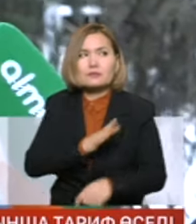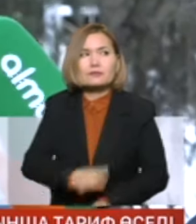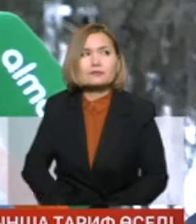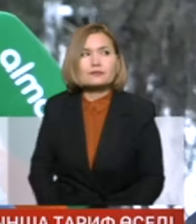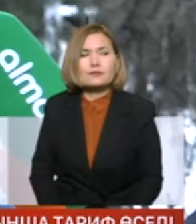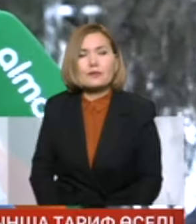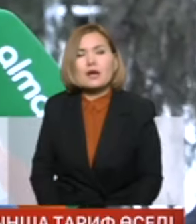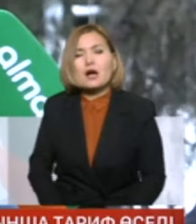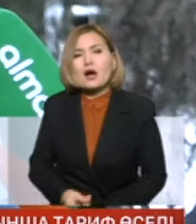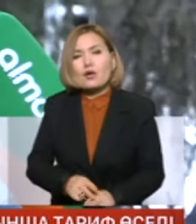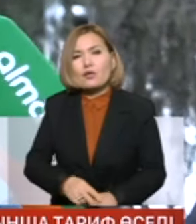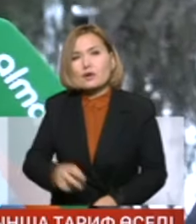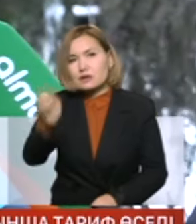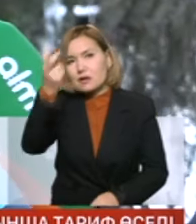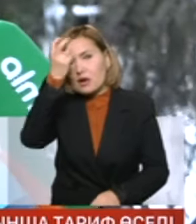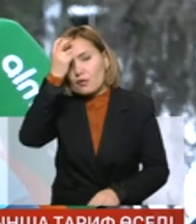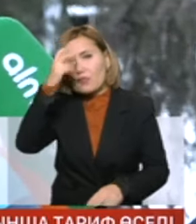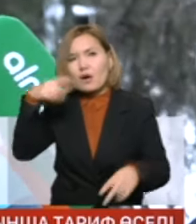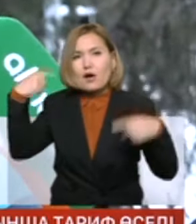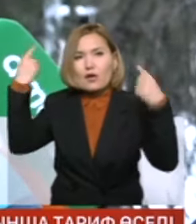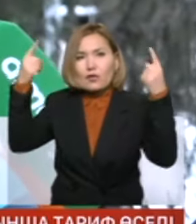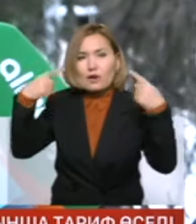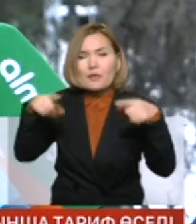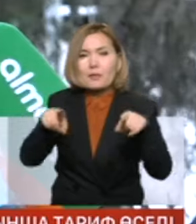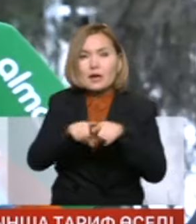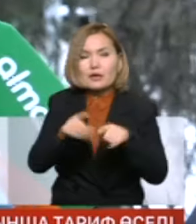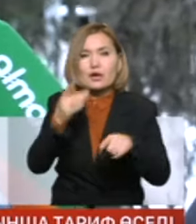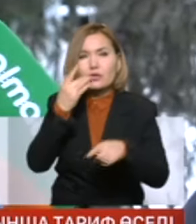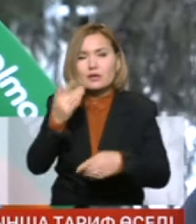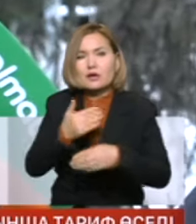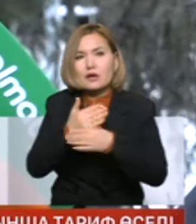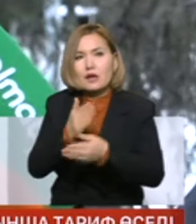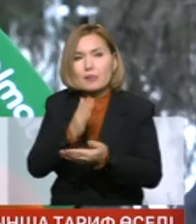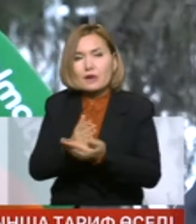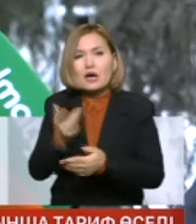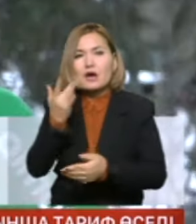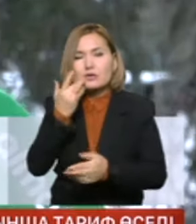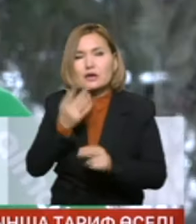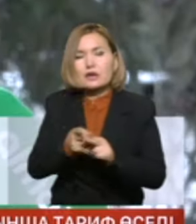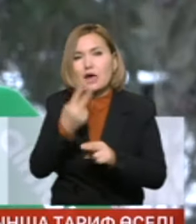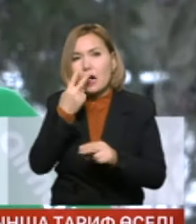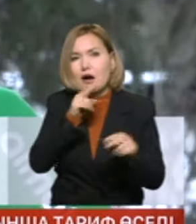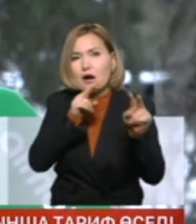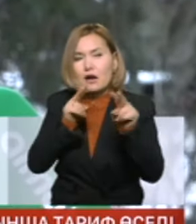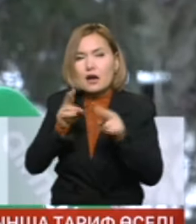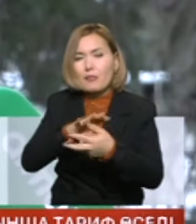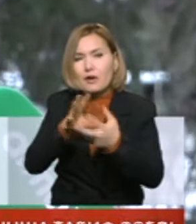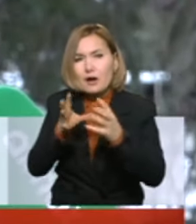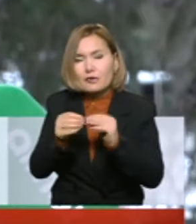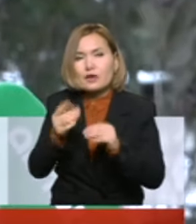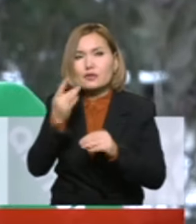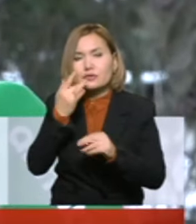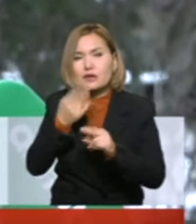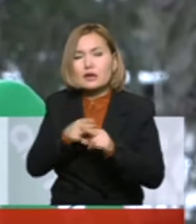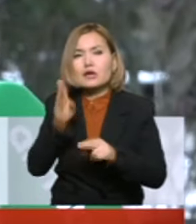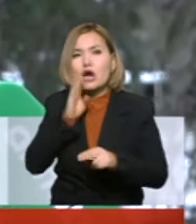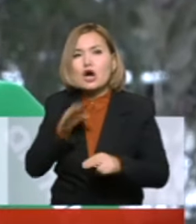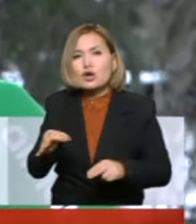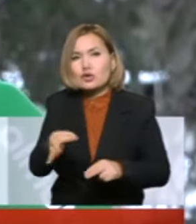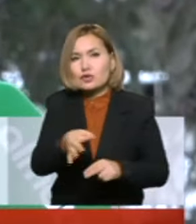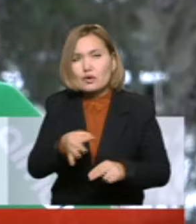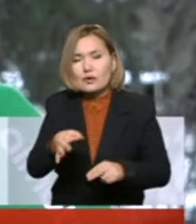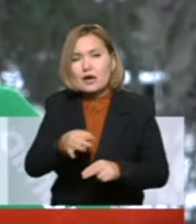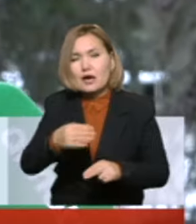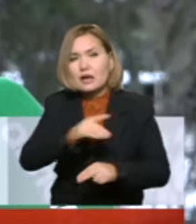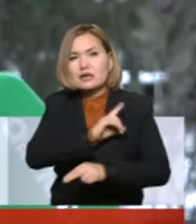Оның көбеюіне біздер қолайлы жағдай, ең бірінші қазір қарау, оларды күзету. Біздерде ыстық күндері бұлақ көздері тартылып қалады, сарқылып